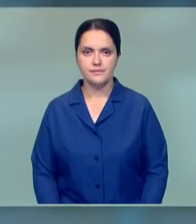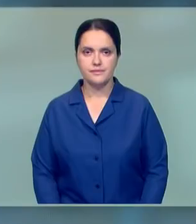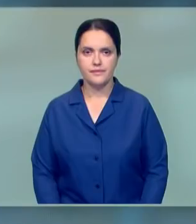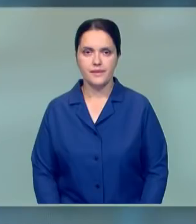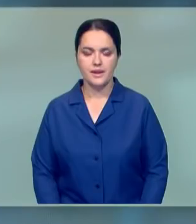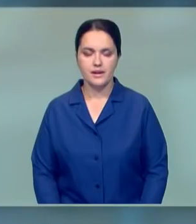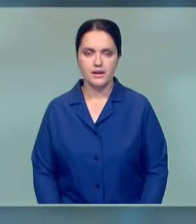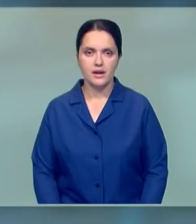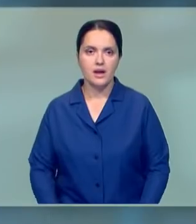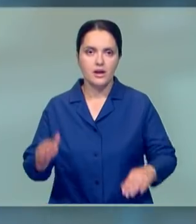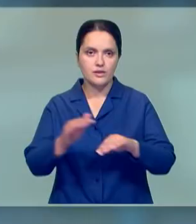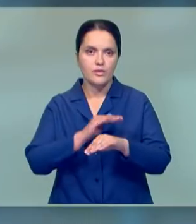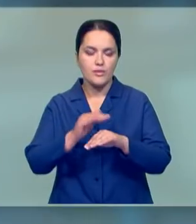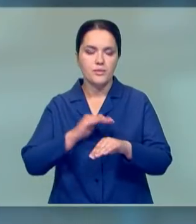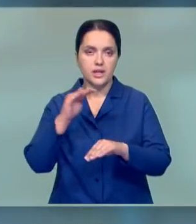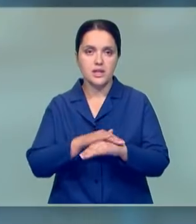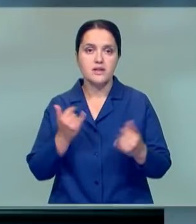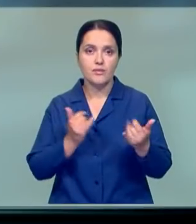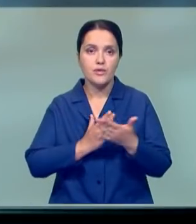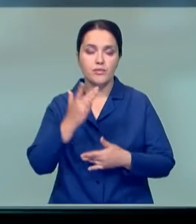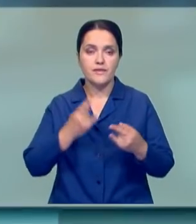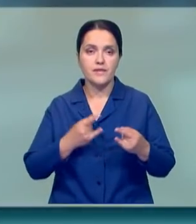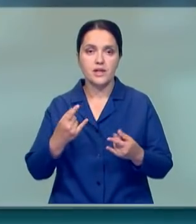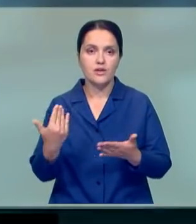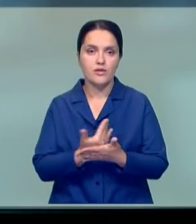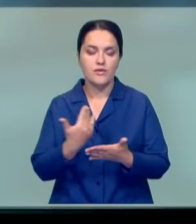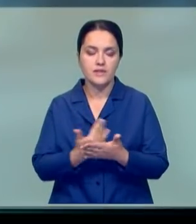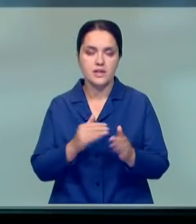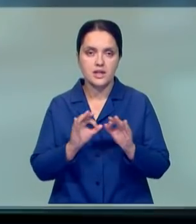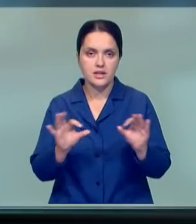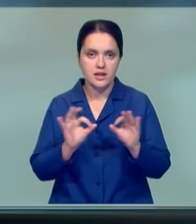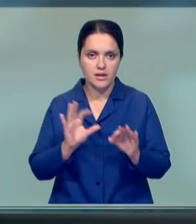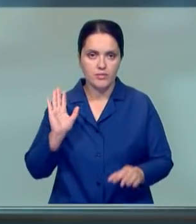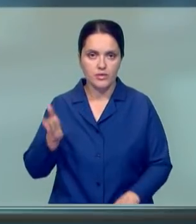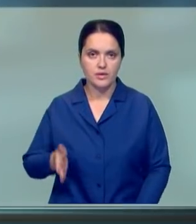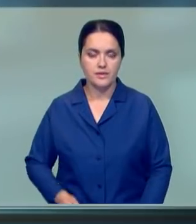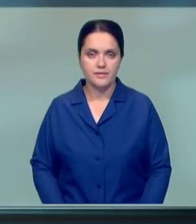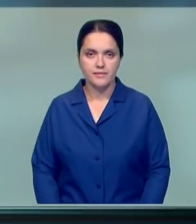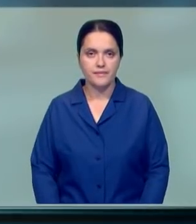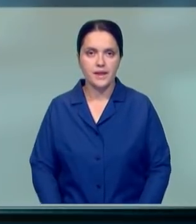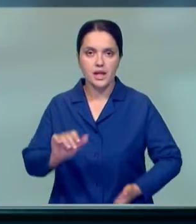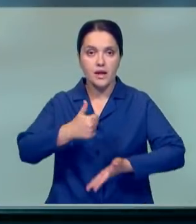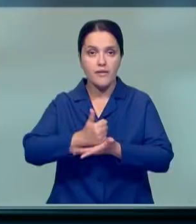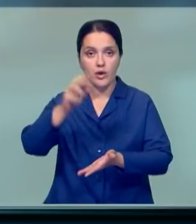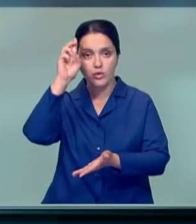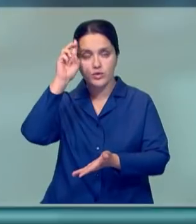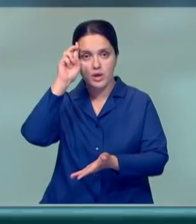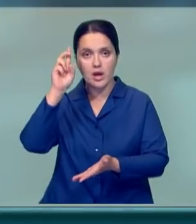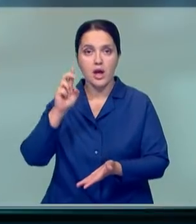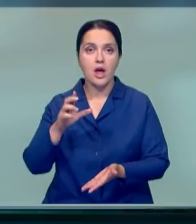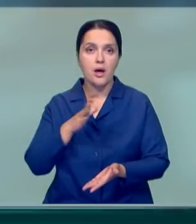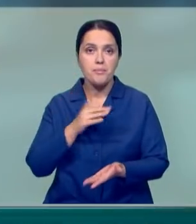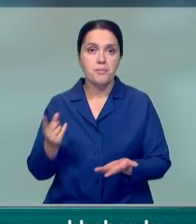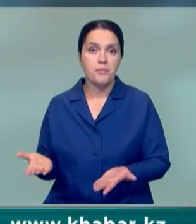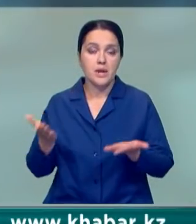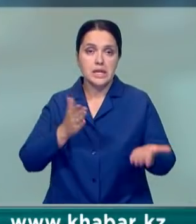на хабаре новости о главном к этому часу расскажу я гульнар ужин до голого сурдоперевод виктория антони шина глава государства принял президента